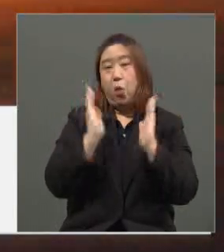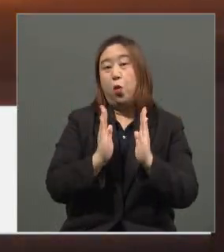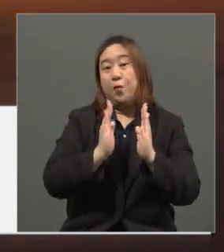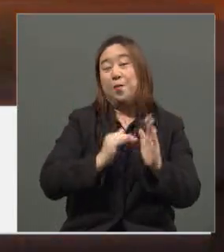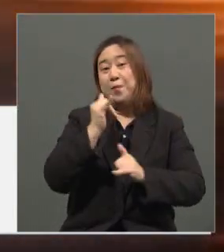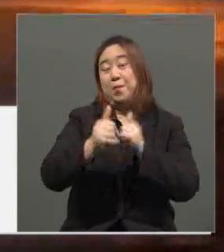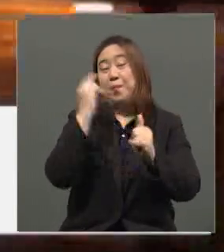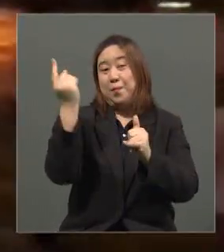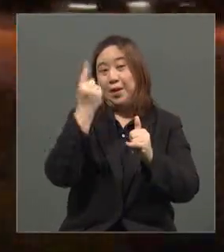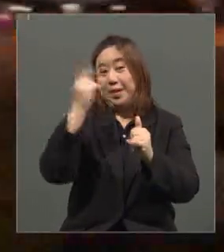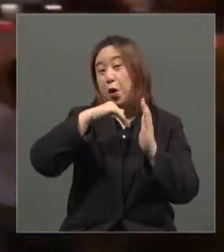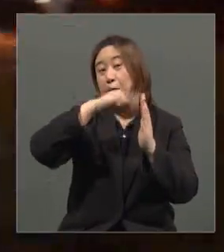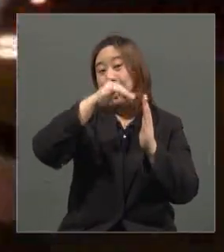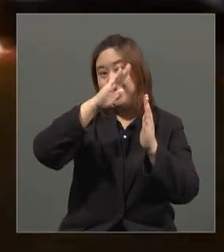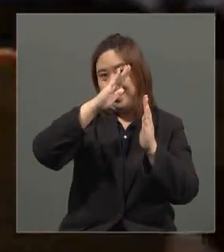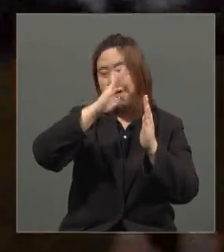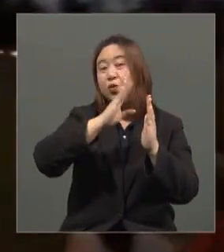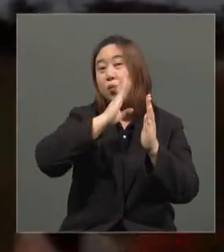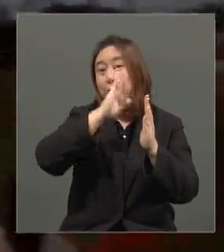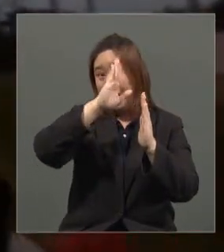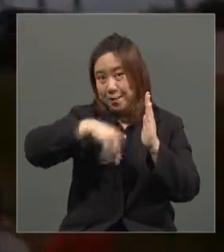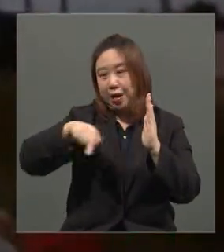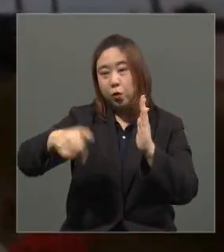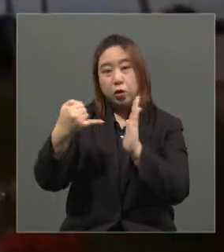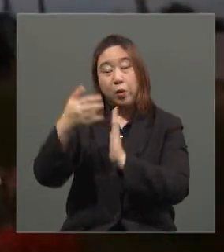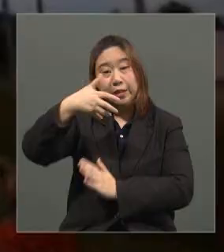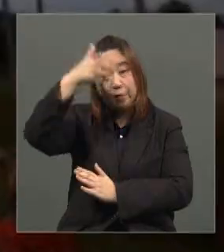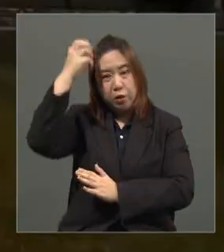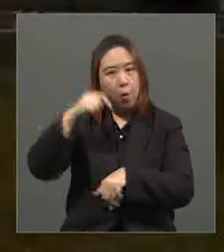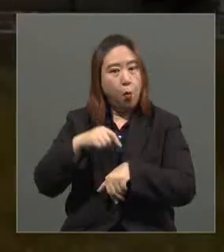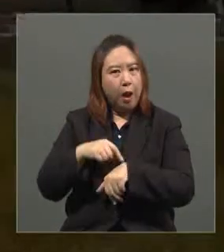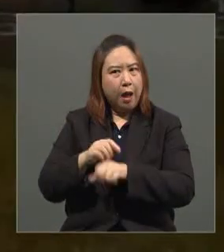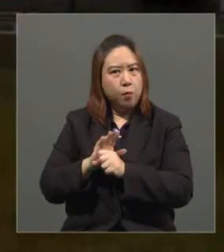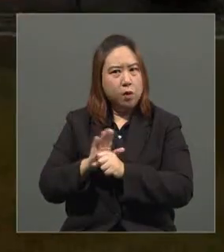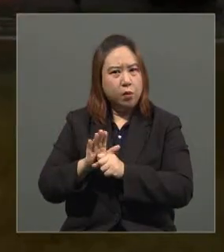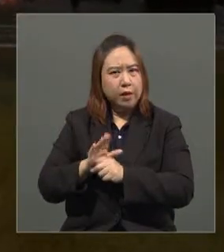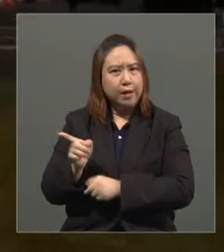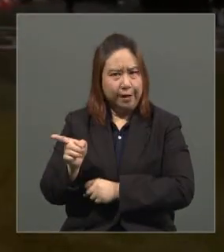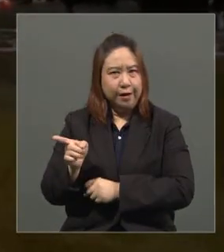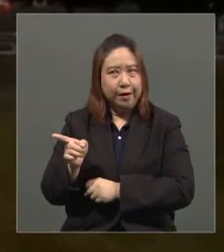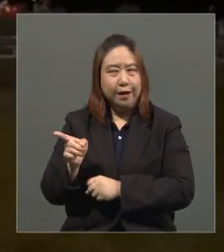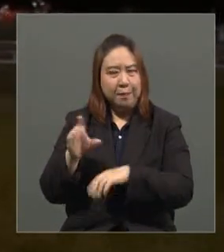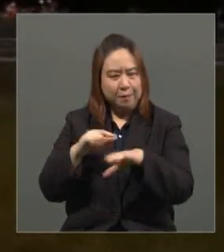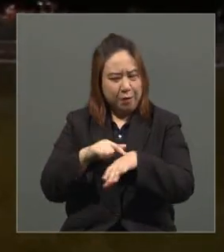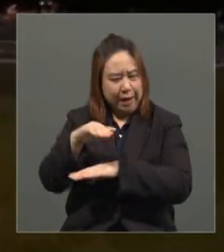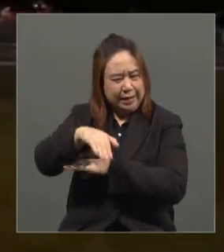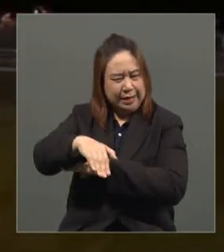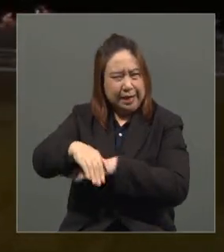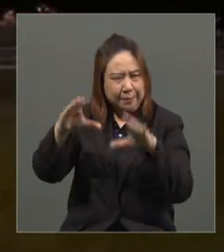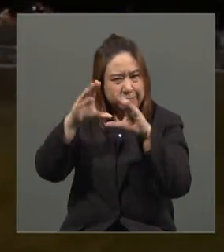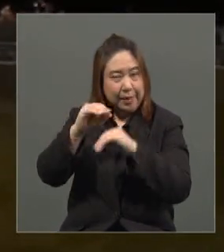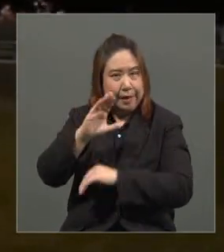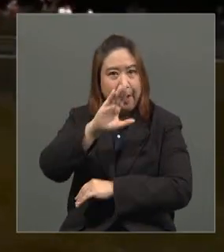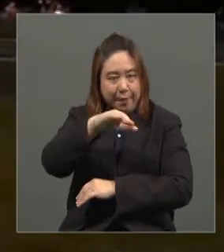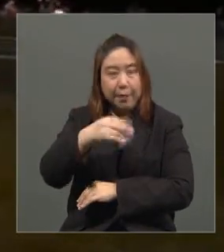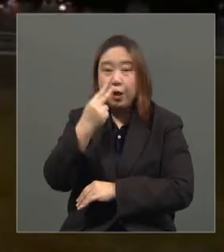งจากเหนือนะคะไปเที่ยวกันถ้าผ่านมาช่วงสิงห์บุรีในช่วงเวลาแบบนี ้ เราก็อยากจะให้มาแวะนะคะมาเที่